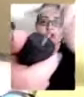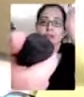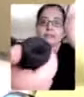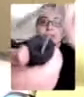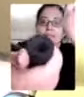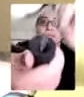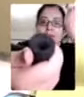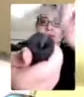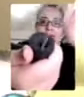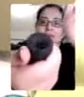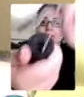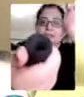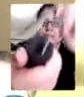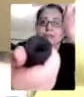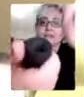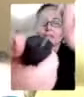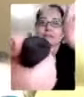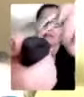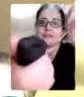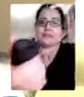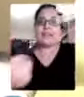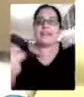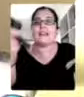Bakın vuruyorum.